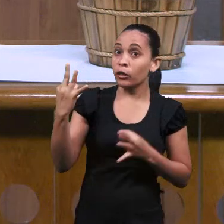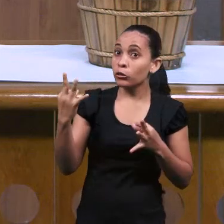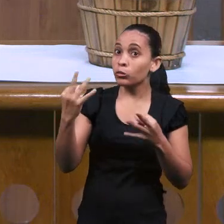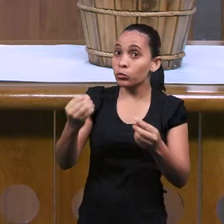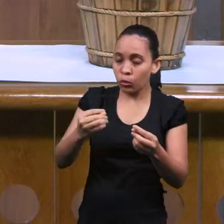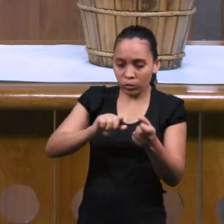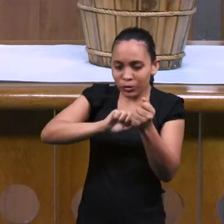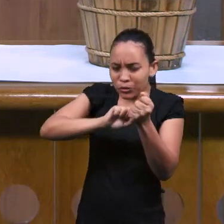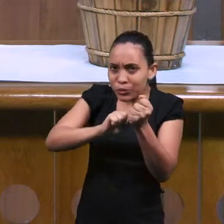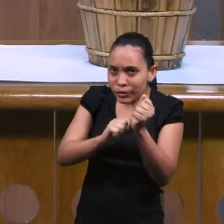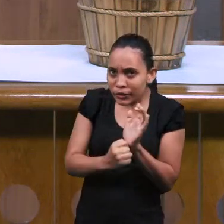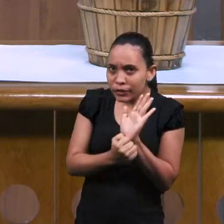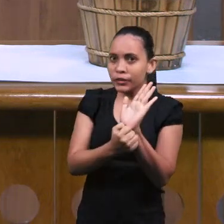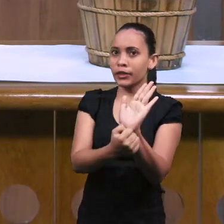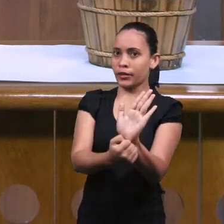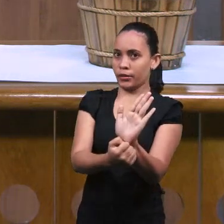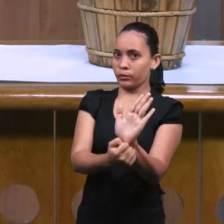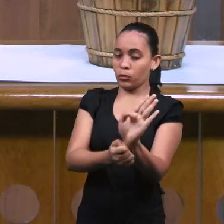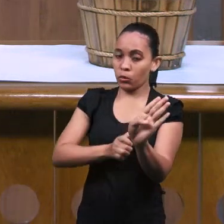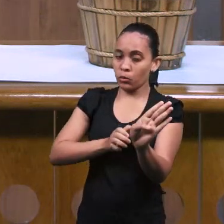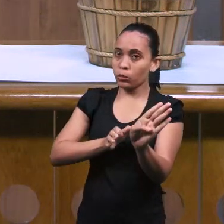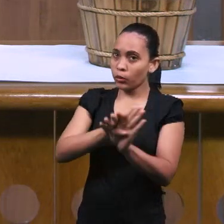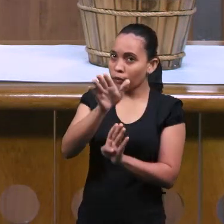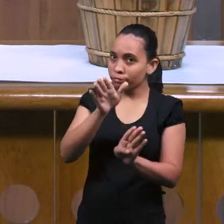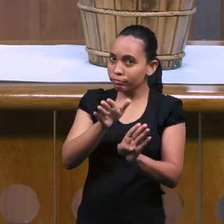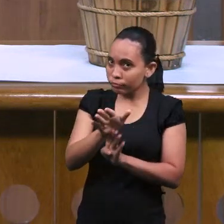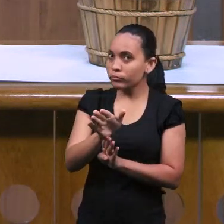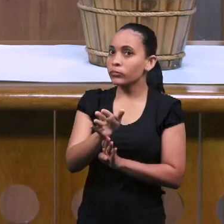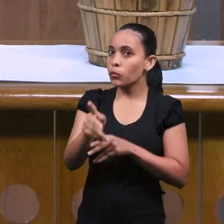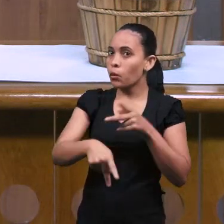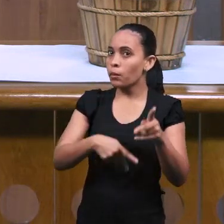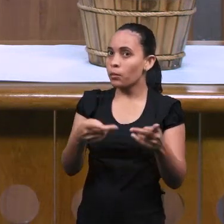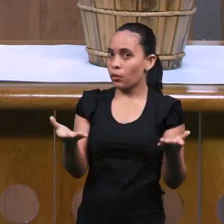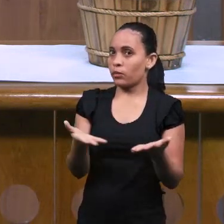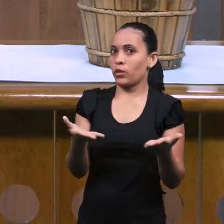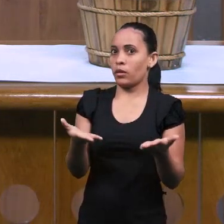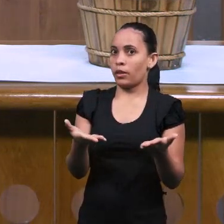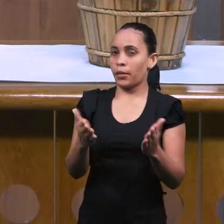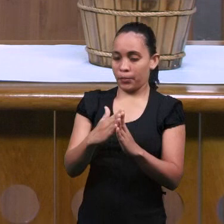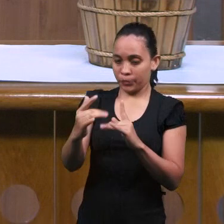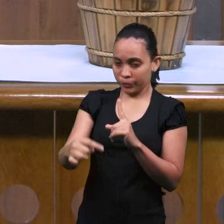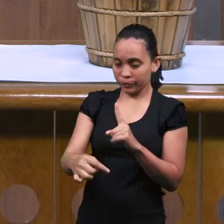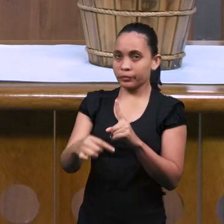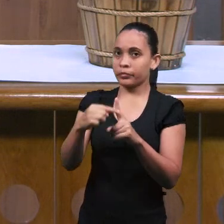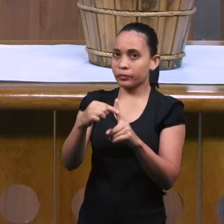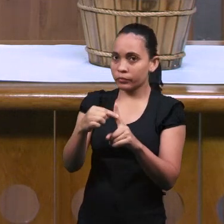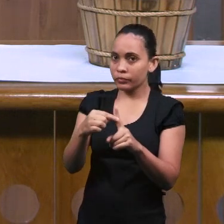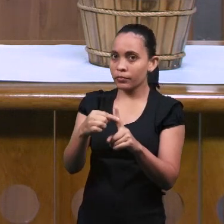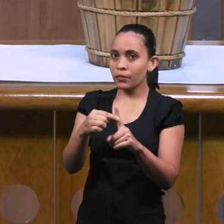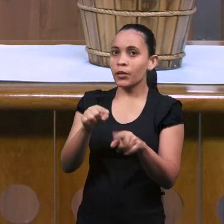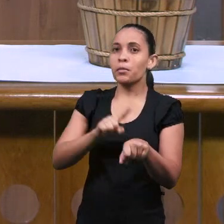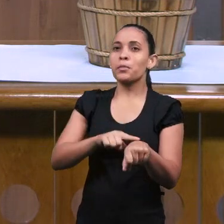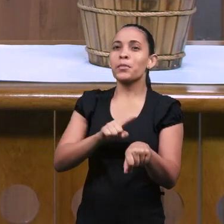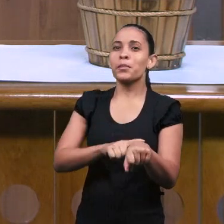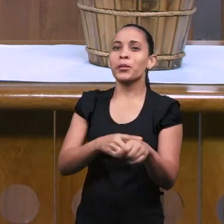l'orientation, Jésus a pour son peuple, pour les sauver, pour son Église, pour ce monde prophétique que nous vivons.